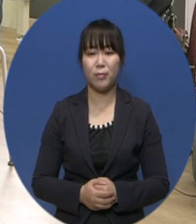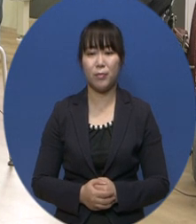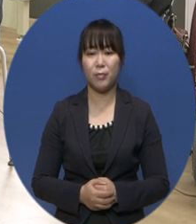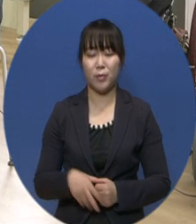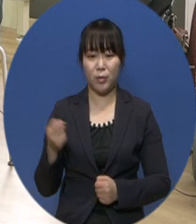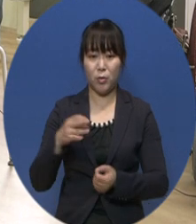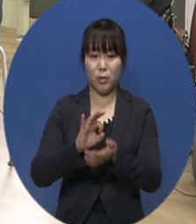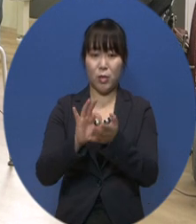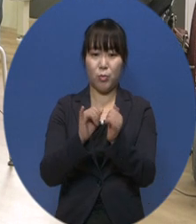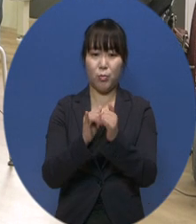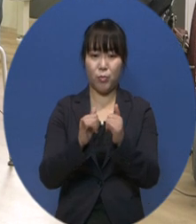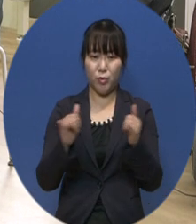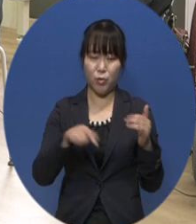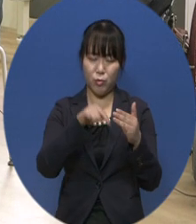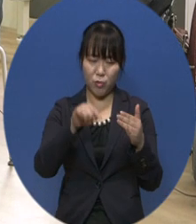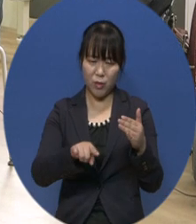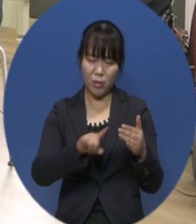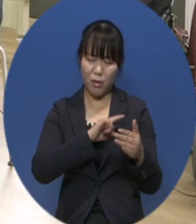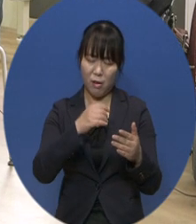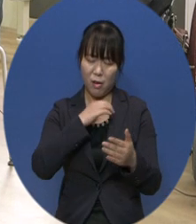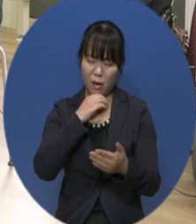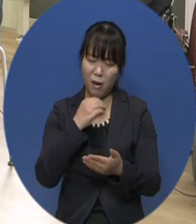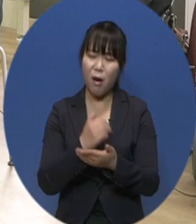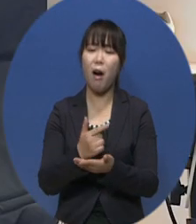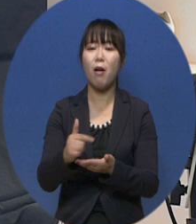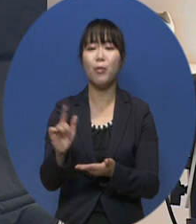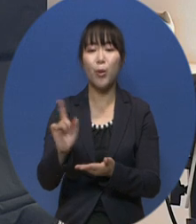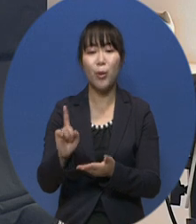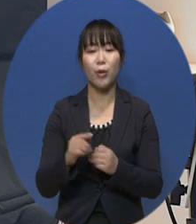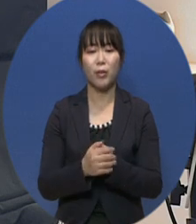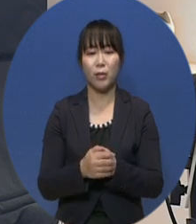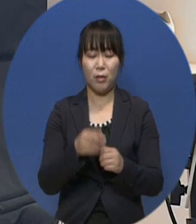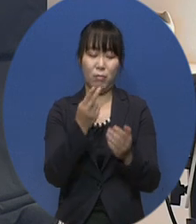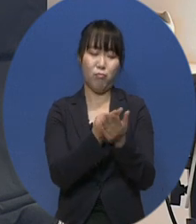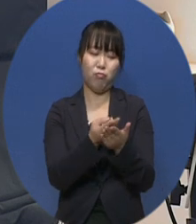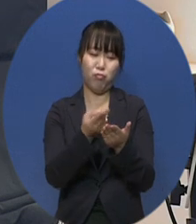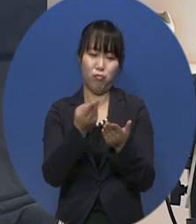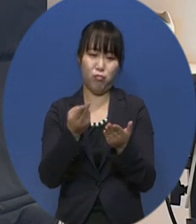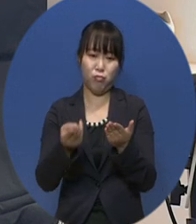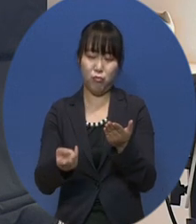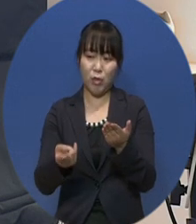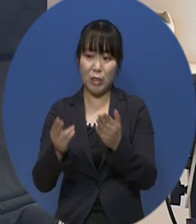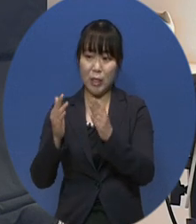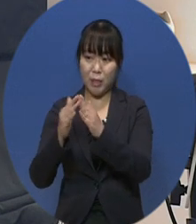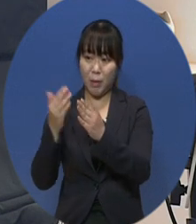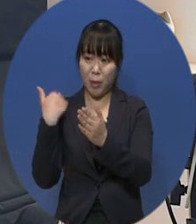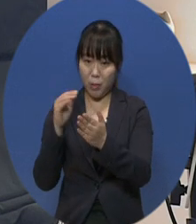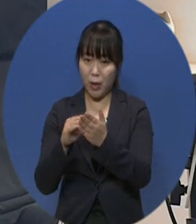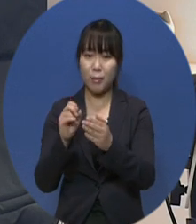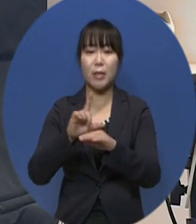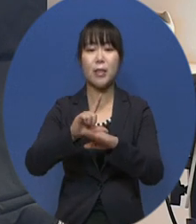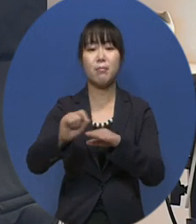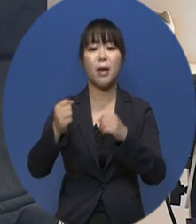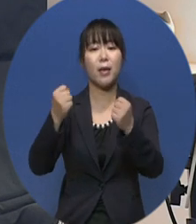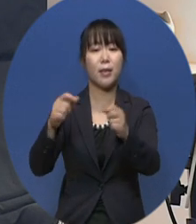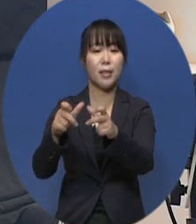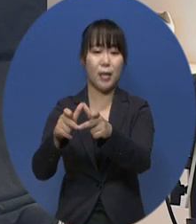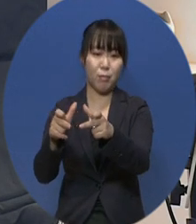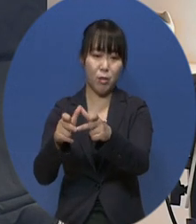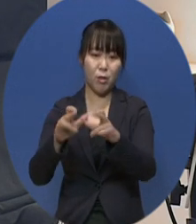여기 이용하시는 분들이 가장 감동을 받는 부분은 뭐냐면. 네. 여기 퇴원하고 집으로 가셨거나 아니면 지방에 있는 장애인분들이